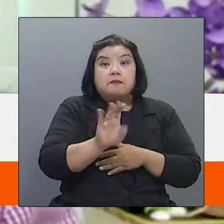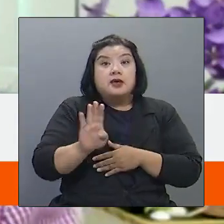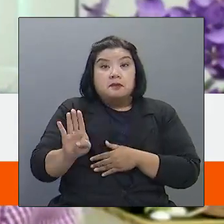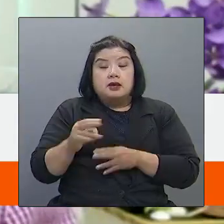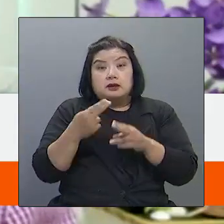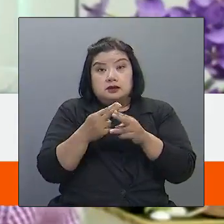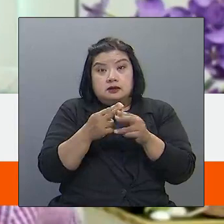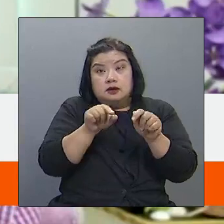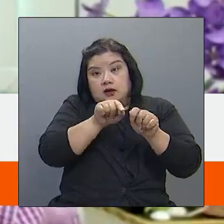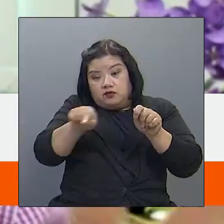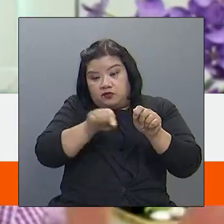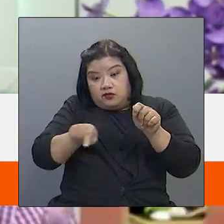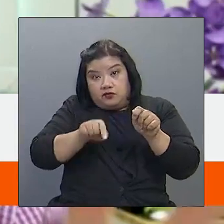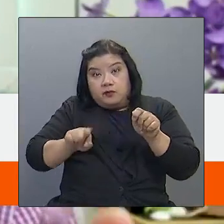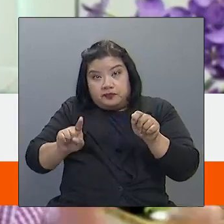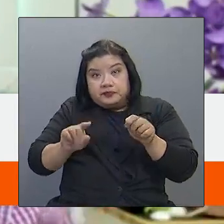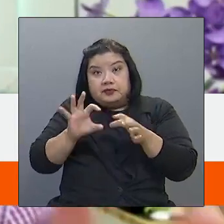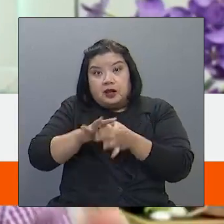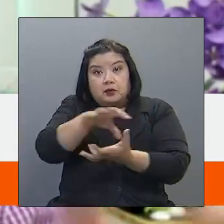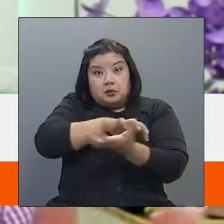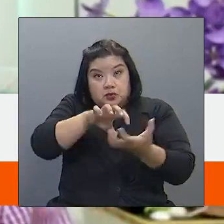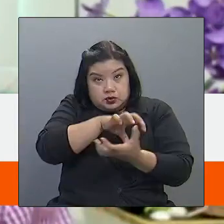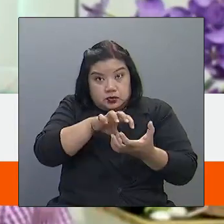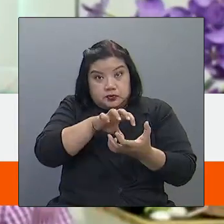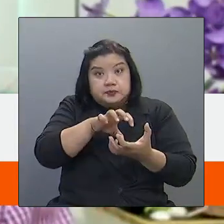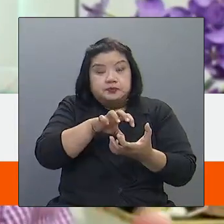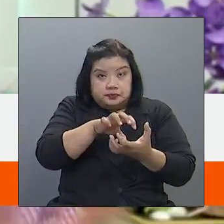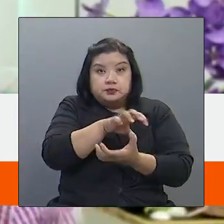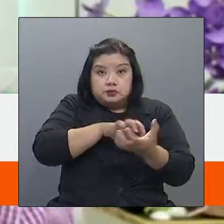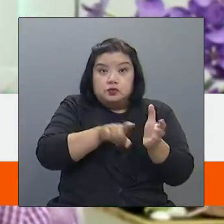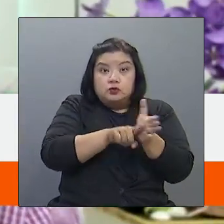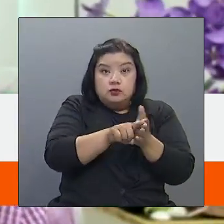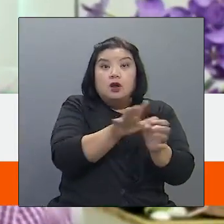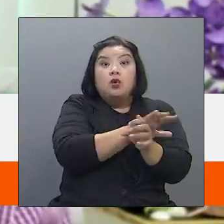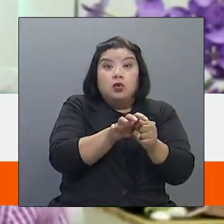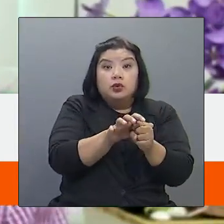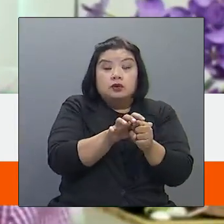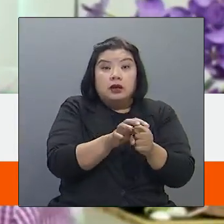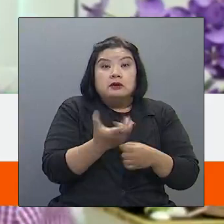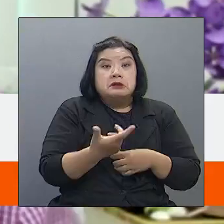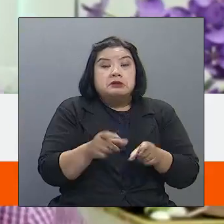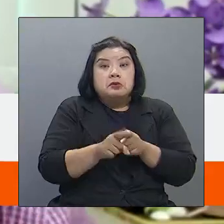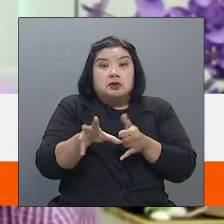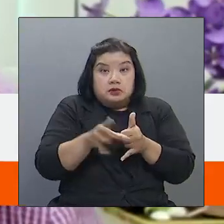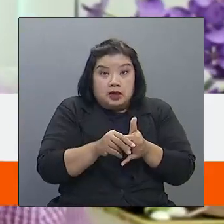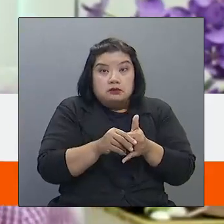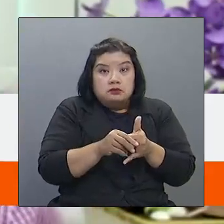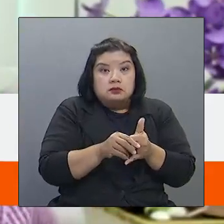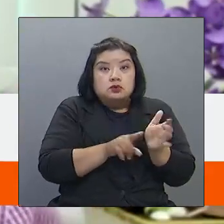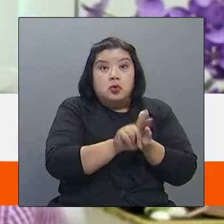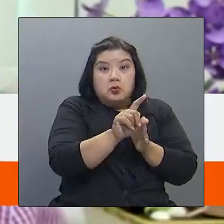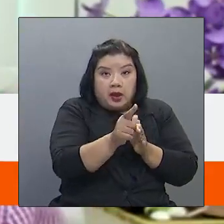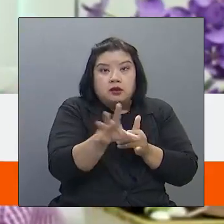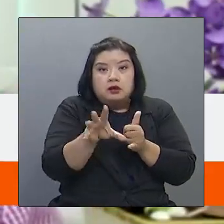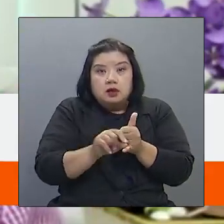เราว่าเป็นไวรัสที่เกิดจากการผสมกันระหว่างไวรัส2สายพันธุ์ในคนคนเดียวกันมาก่อนสันนิษฐานว่า